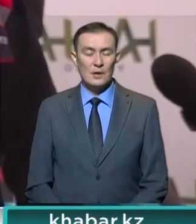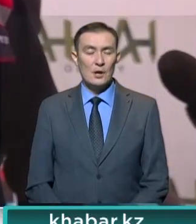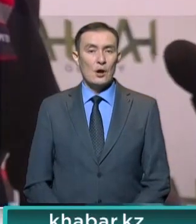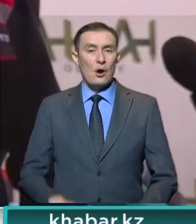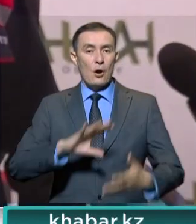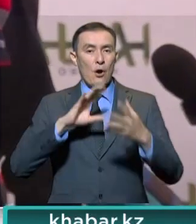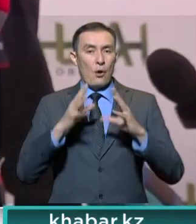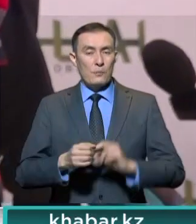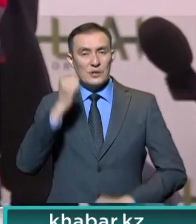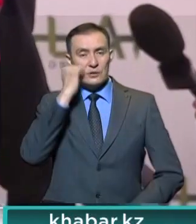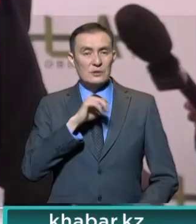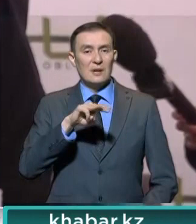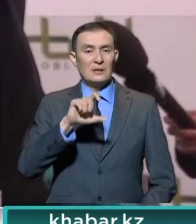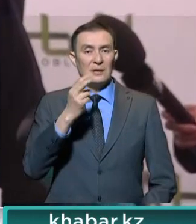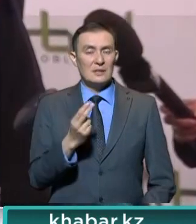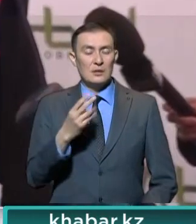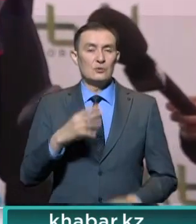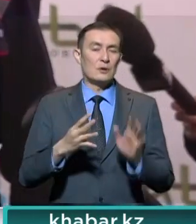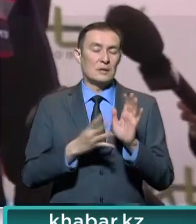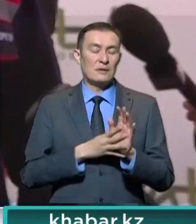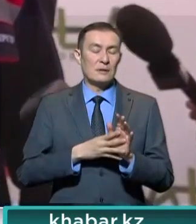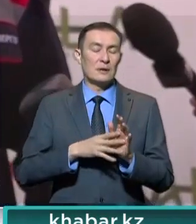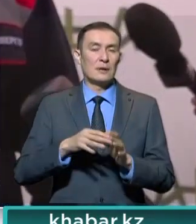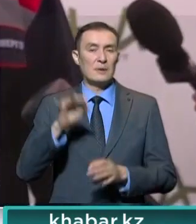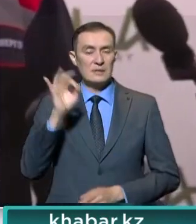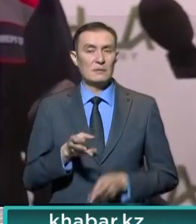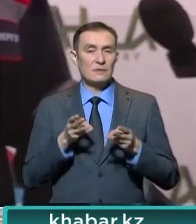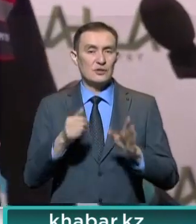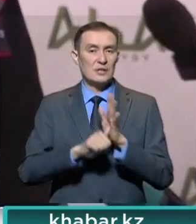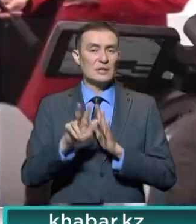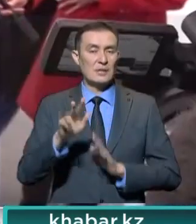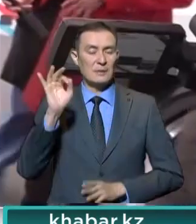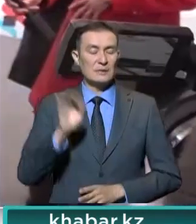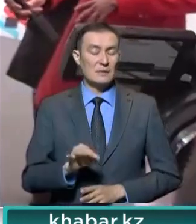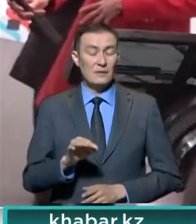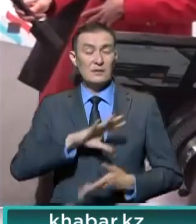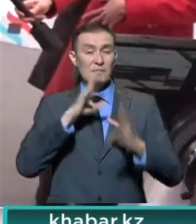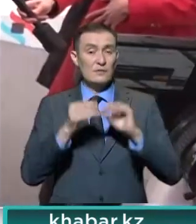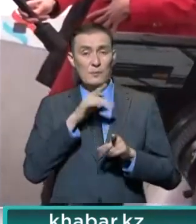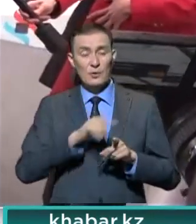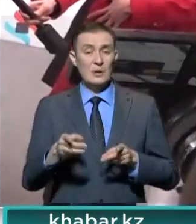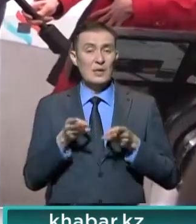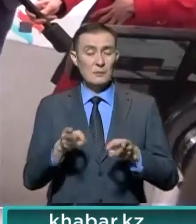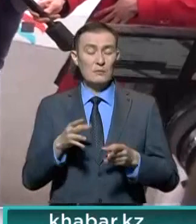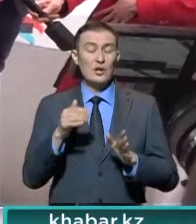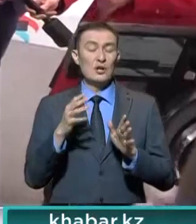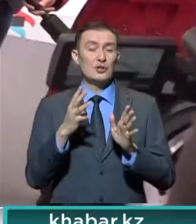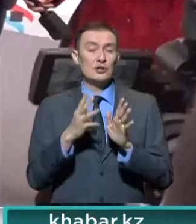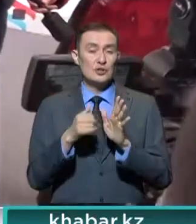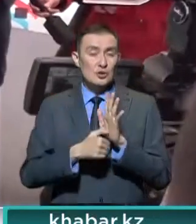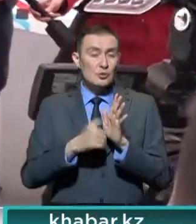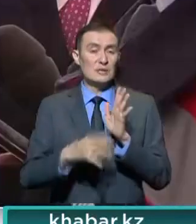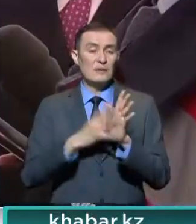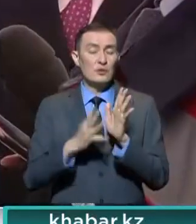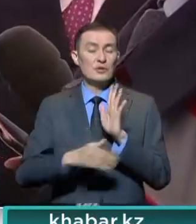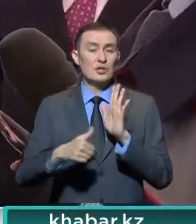Общий износ по ТЭЦ составляет 49%, котельных 63% и по тепловым системам 68%. За весь период отопительных 696 технологических